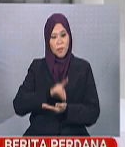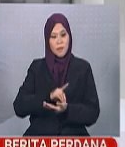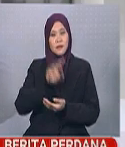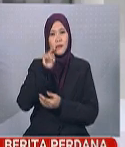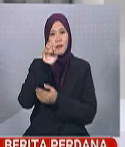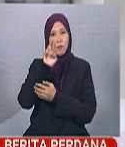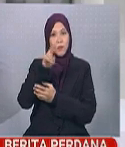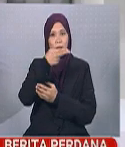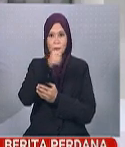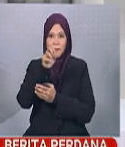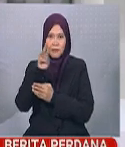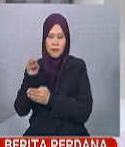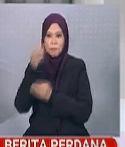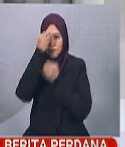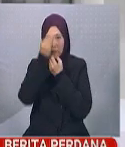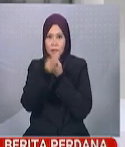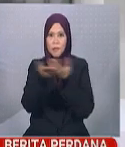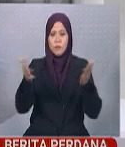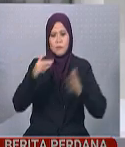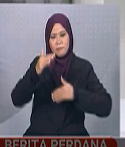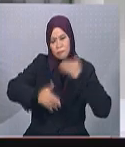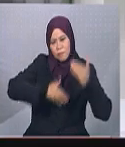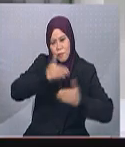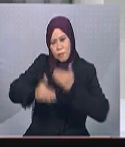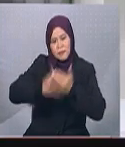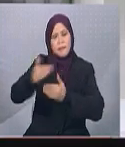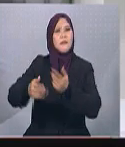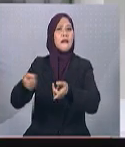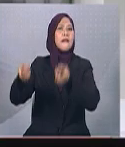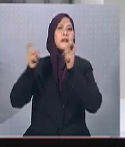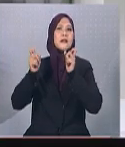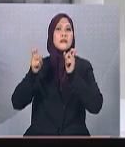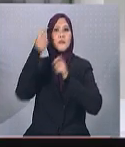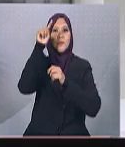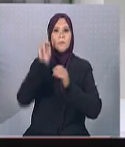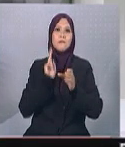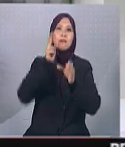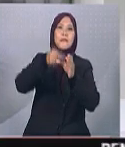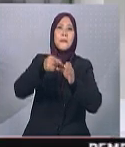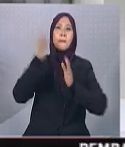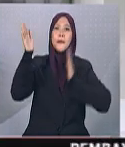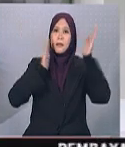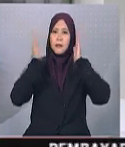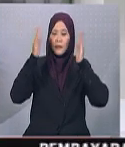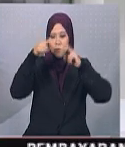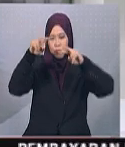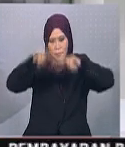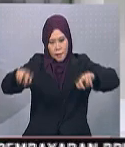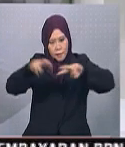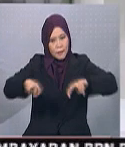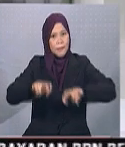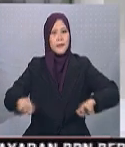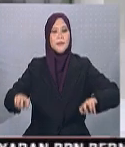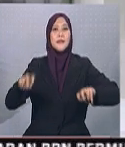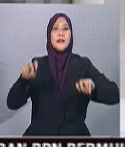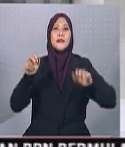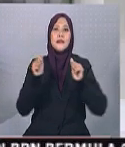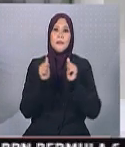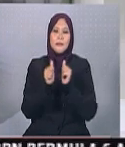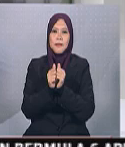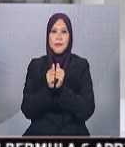designed and Nigel memaklumkan proses itu akan disegerakan Selaras kenyataan Malaysia dalam kaji selidik solidarity